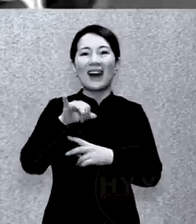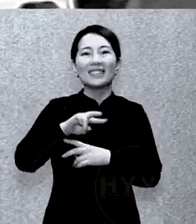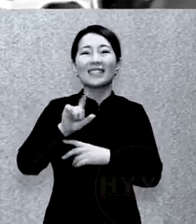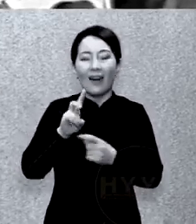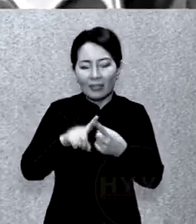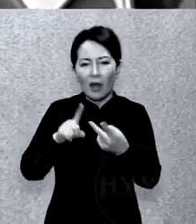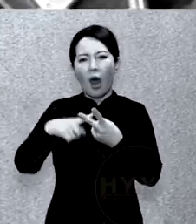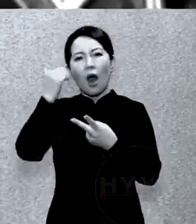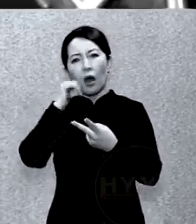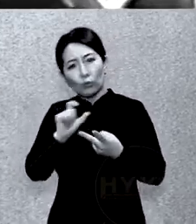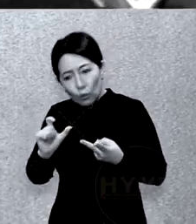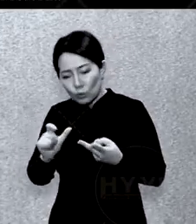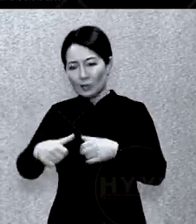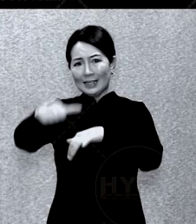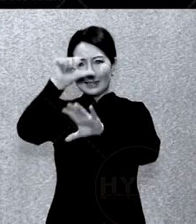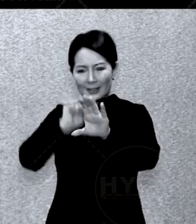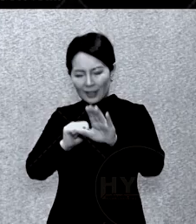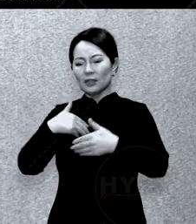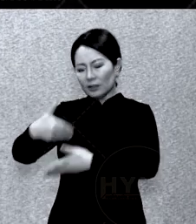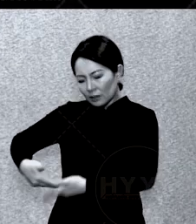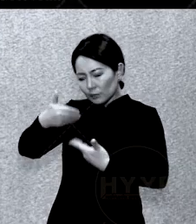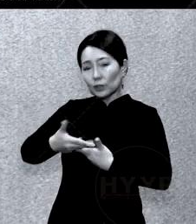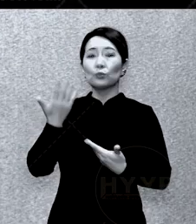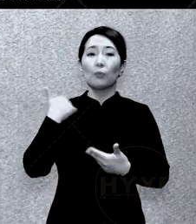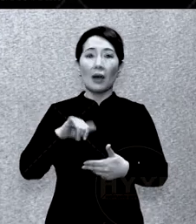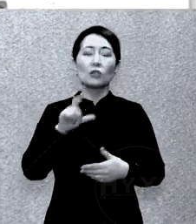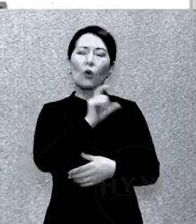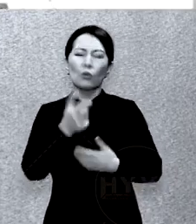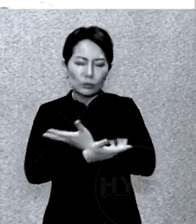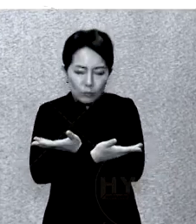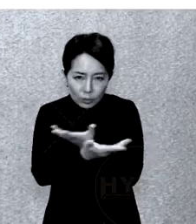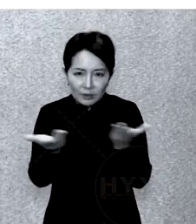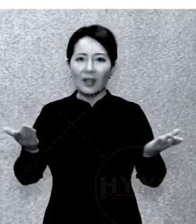одоо ахмадууд, энэ чагсаалт цуглааны ард талд байсан дэмжиж